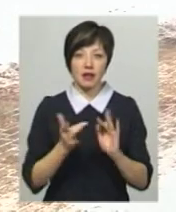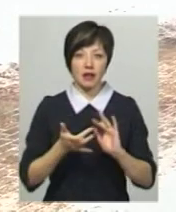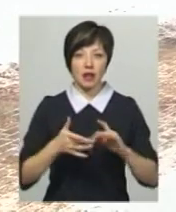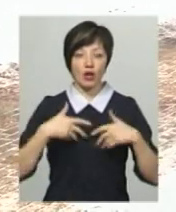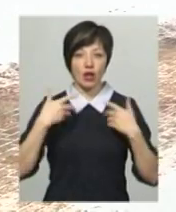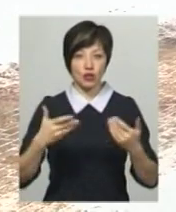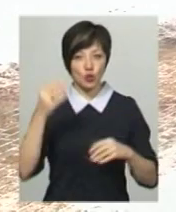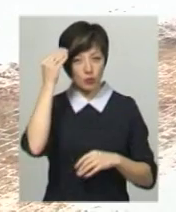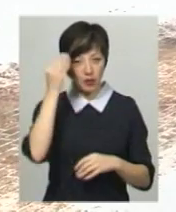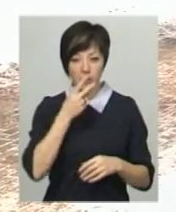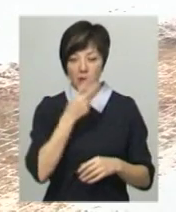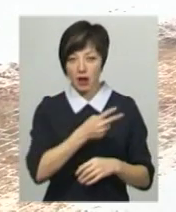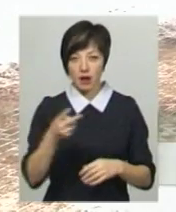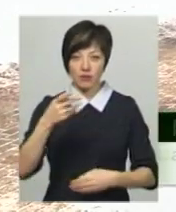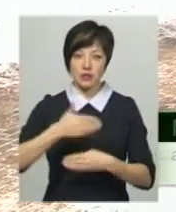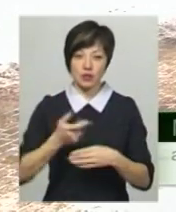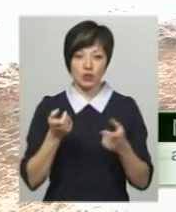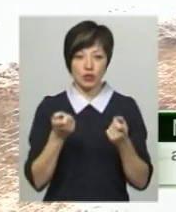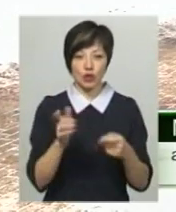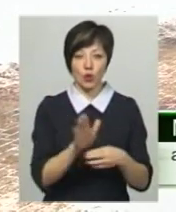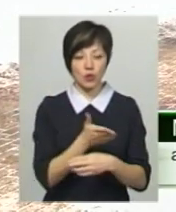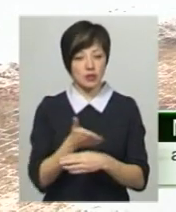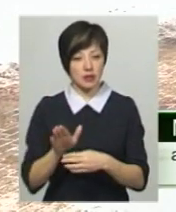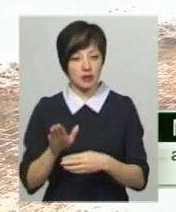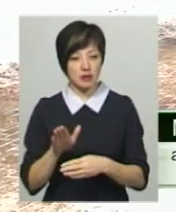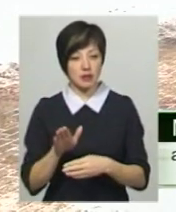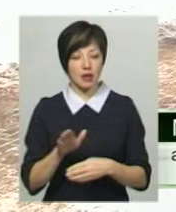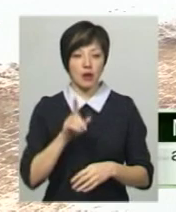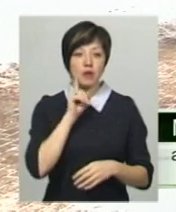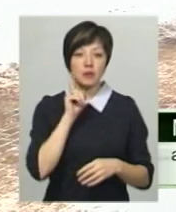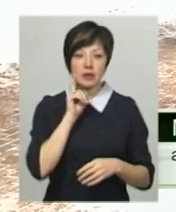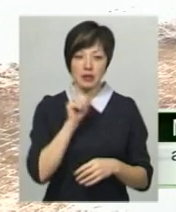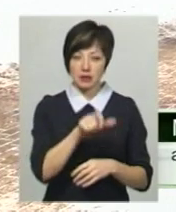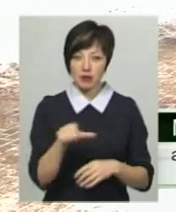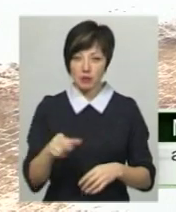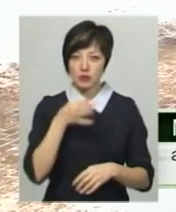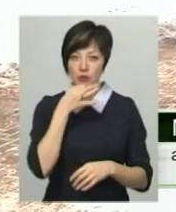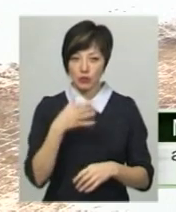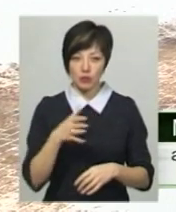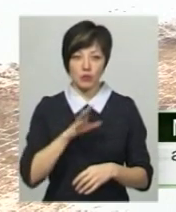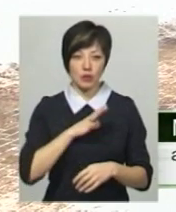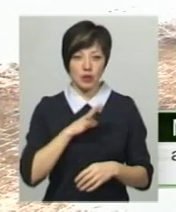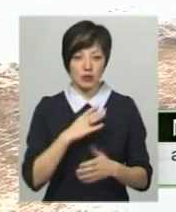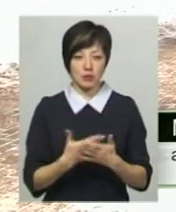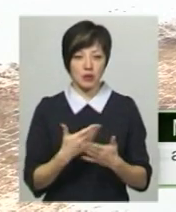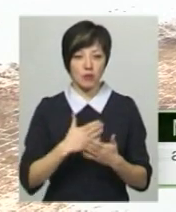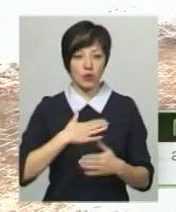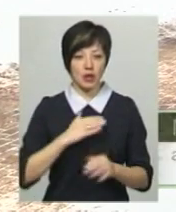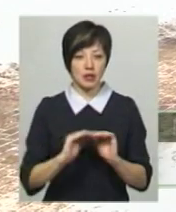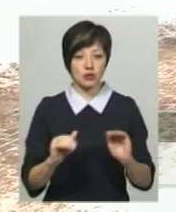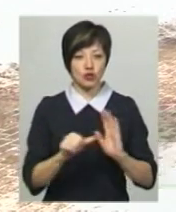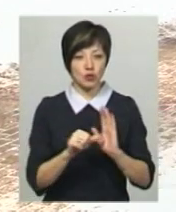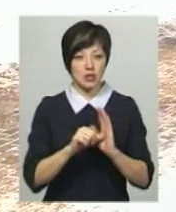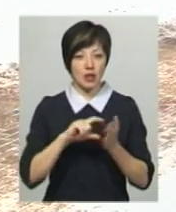Думки після перегляду вистави трішки розділились. Підліткам вона сподобалась. Були там, наприклад, мої учні, навіть